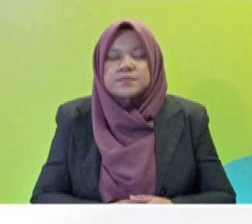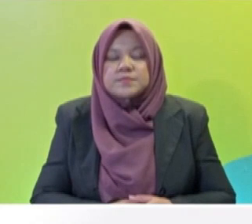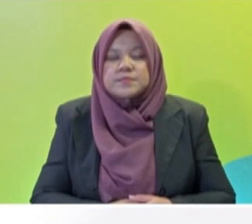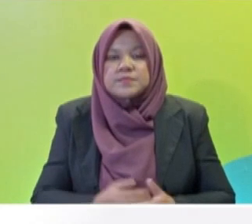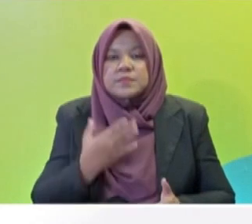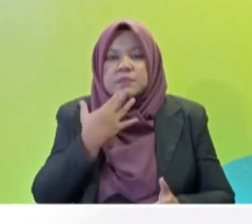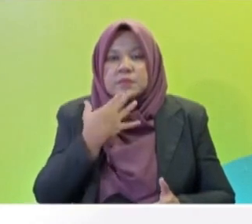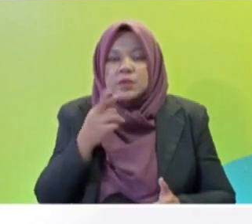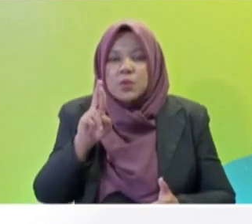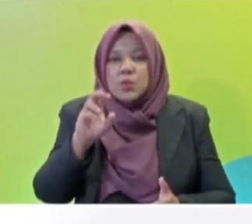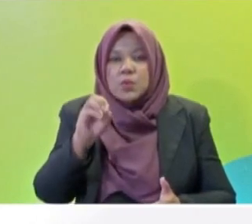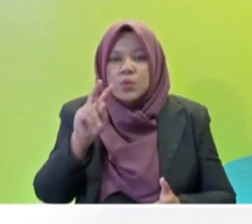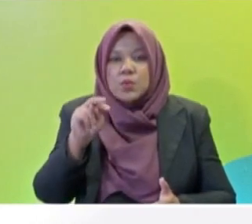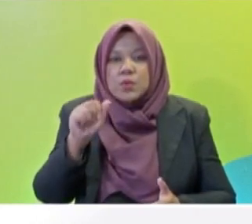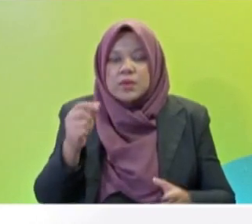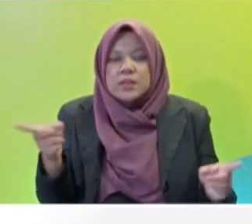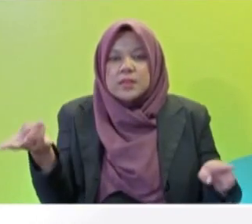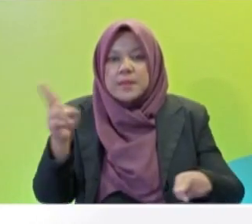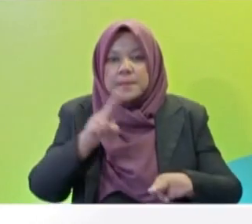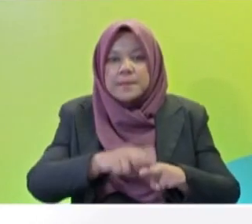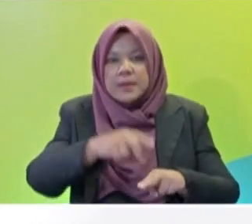yang ditambah dengan hitam